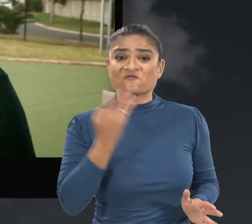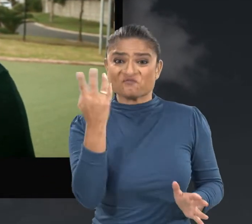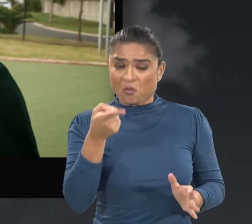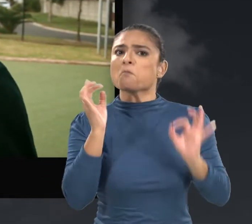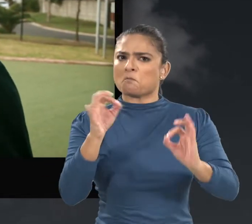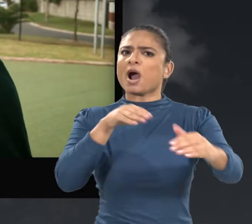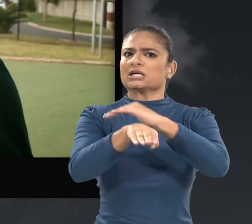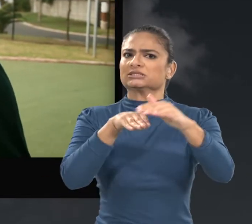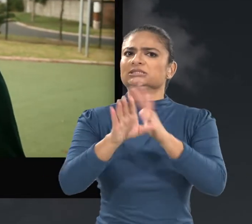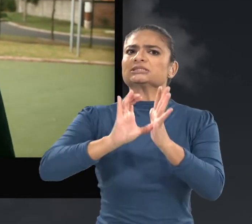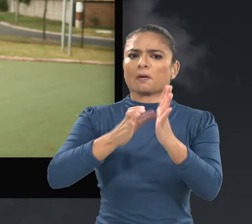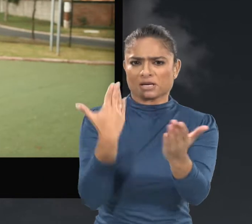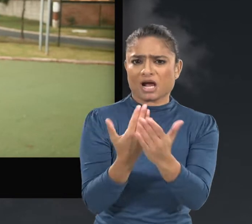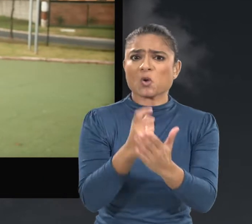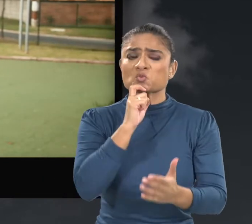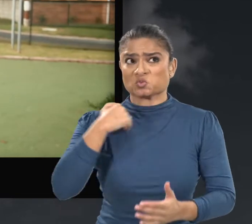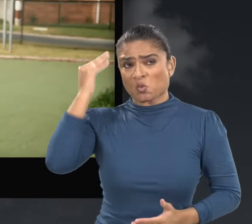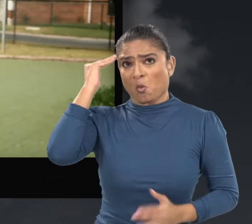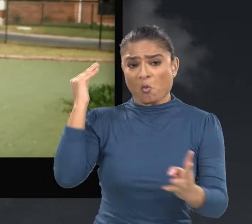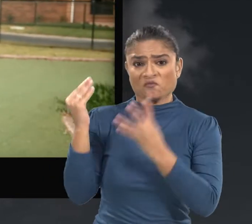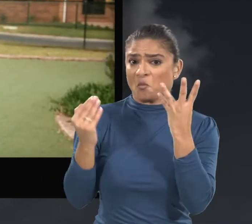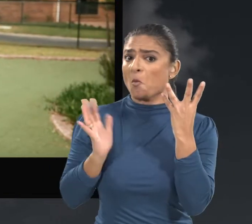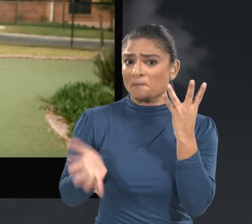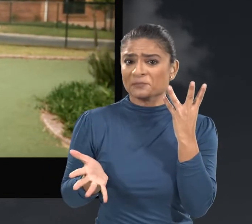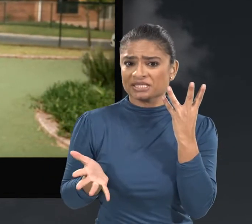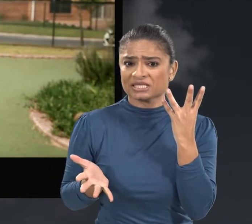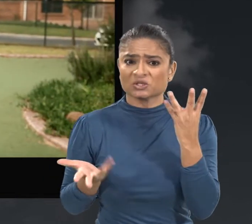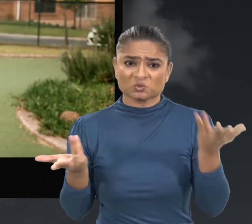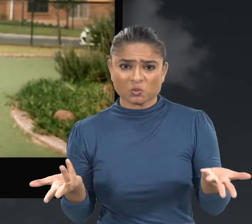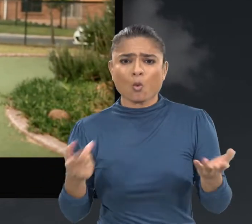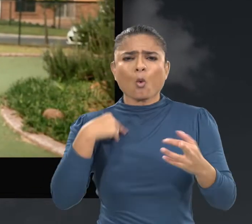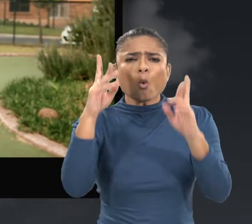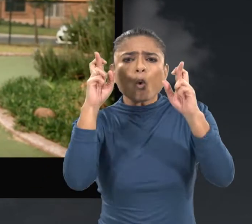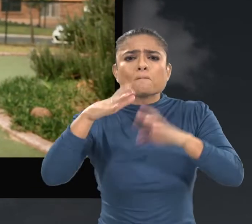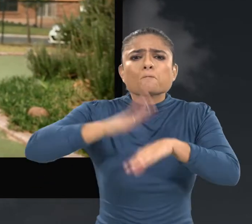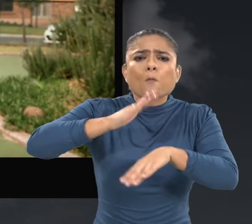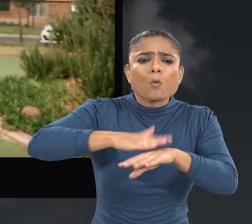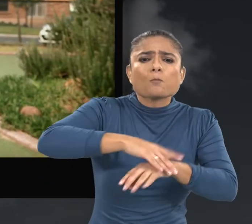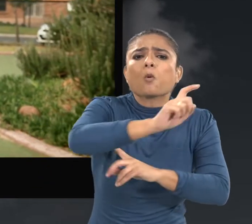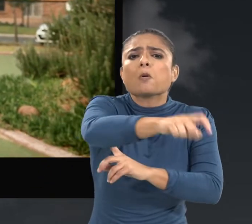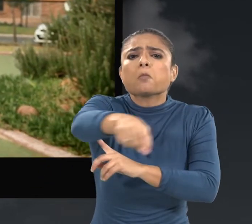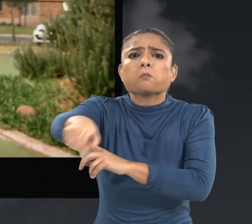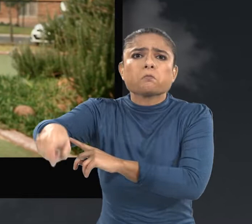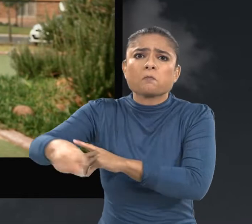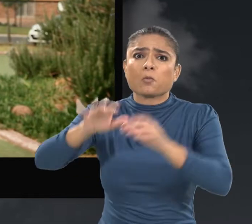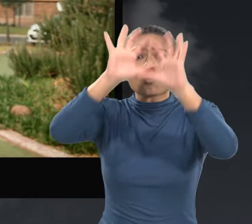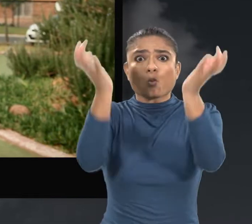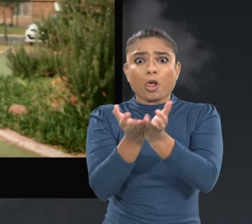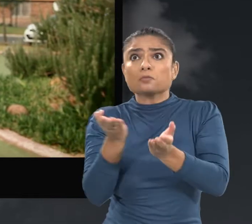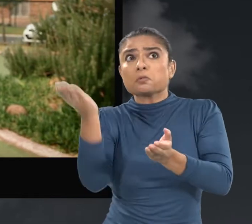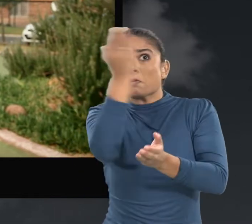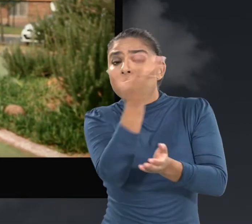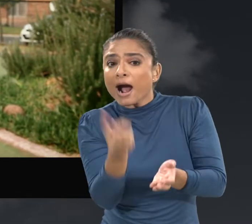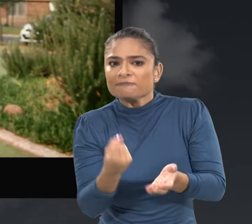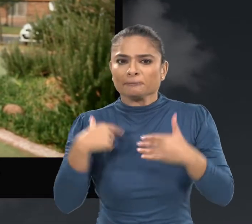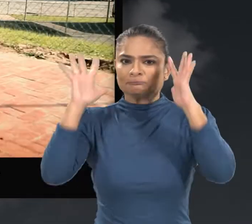enigste inclusive play park wat ek van bewus is. En dit is ook die enigste park wat ek van bewus is reg oor die